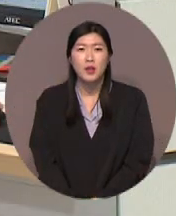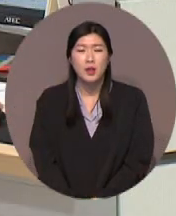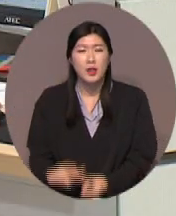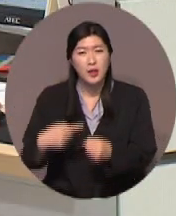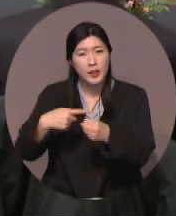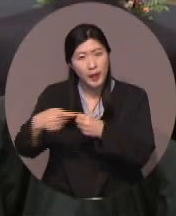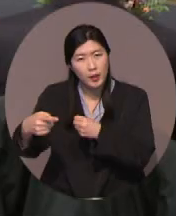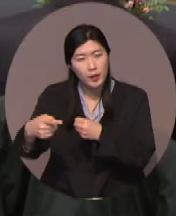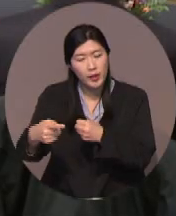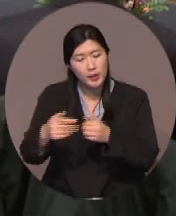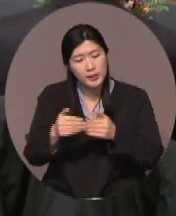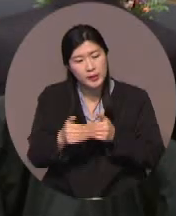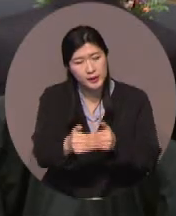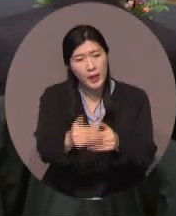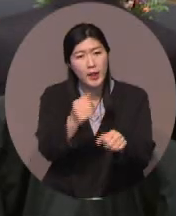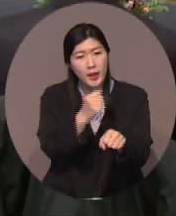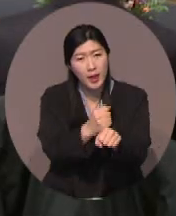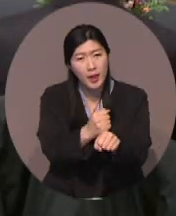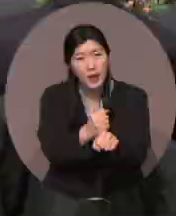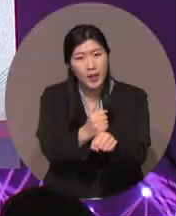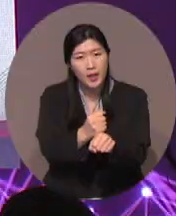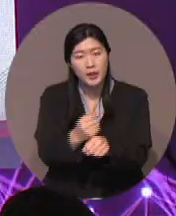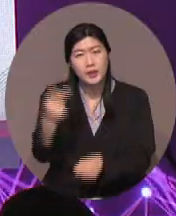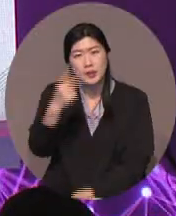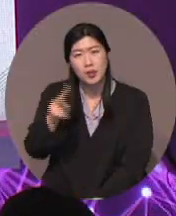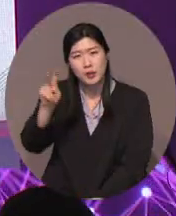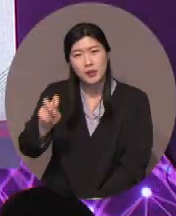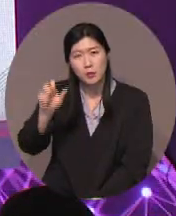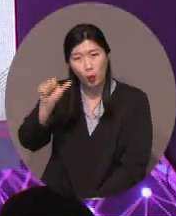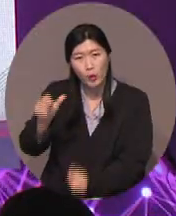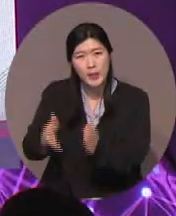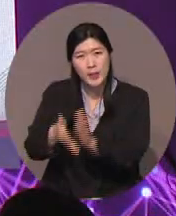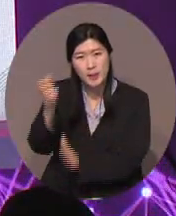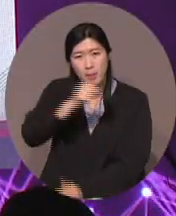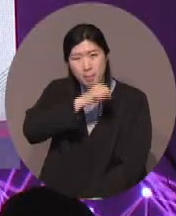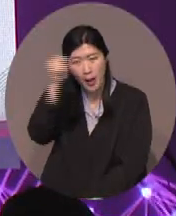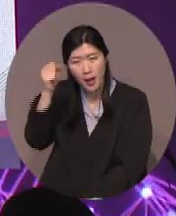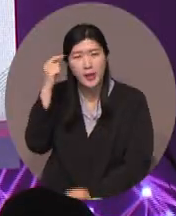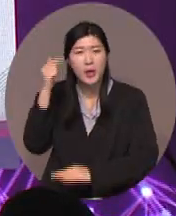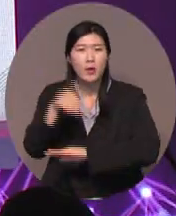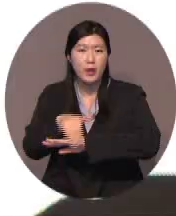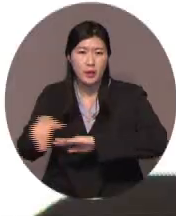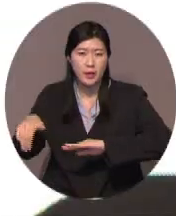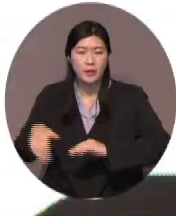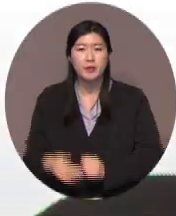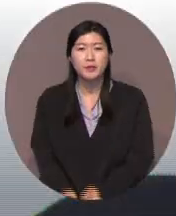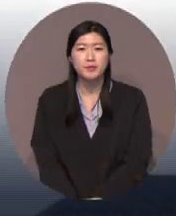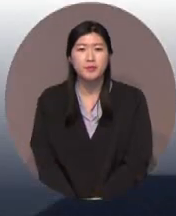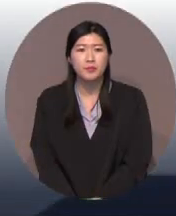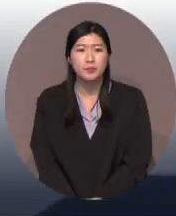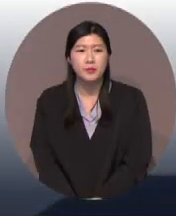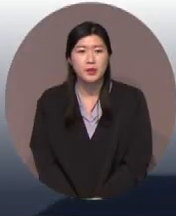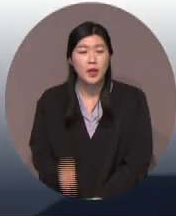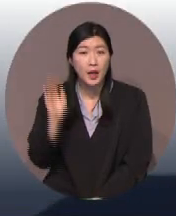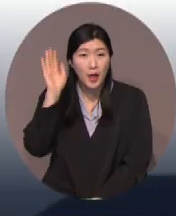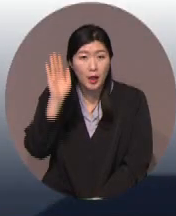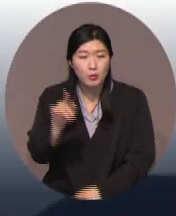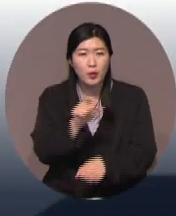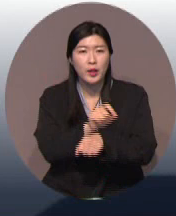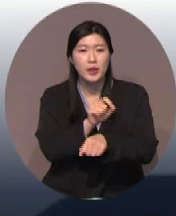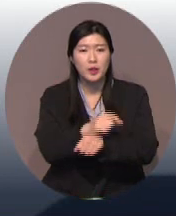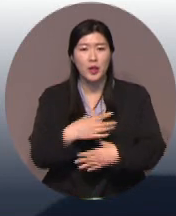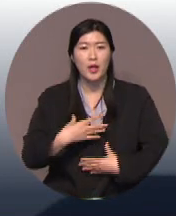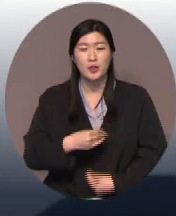상반기 충청권 특별 지자체 설치에 이어 오는 2025년 행정구역 통합이 목표입니다 앞으로 행정안전부는